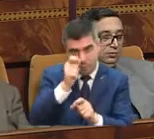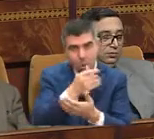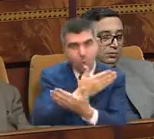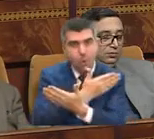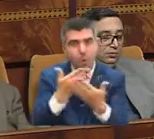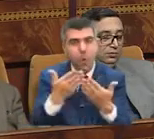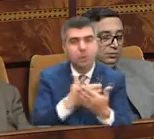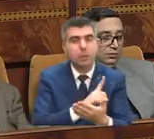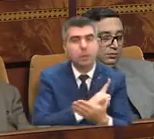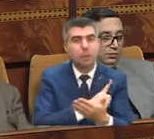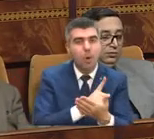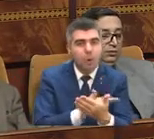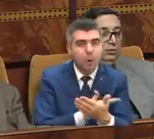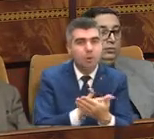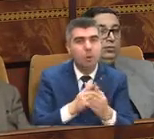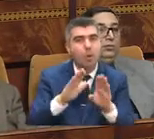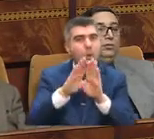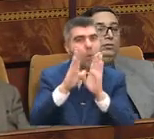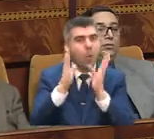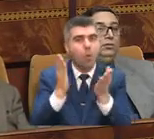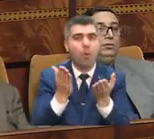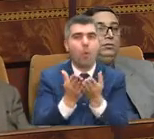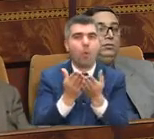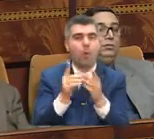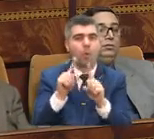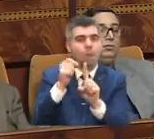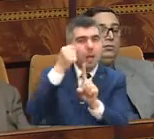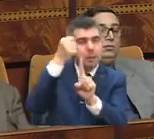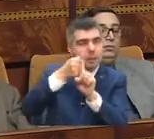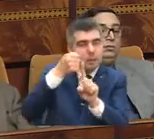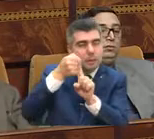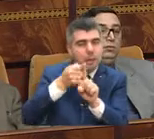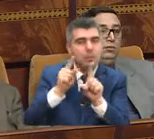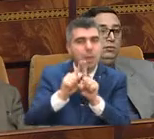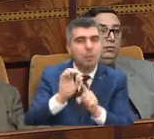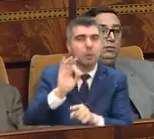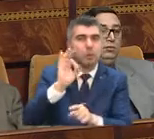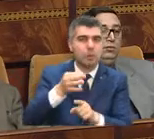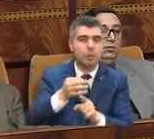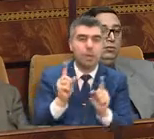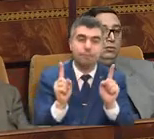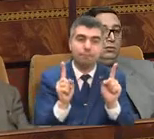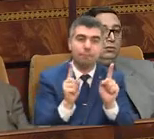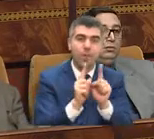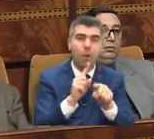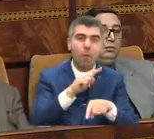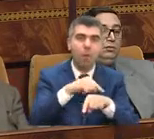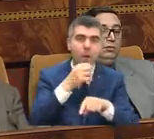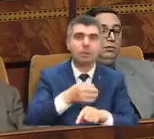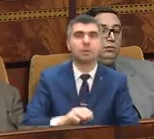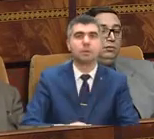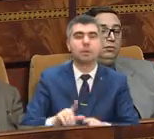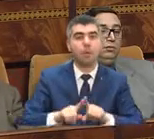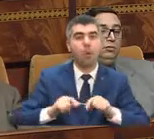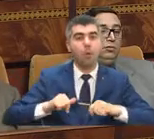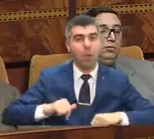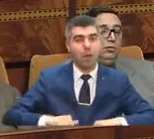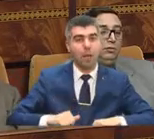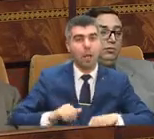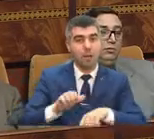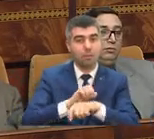بصفتها وباسمها كلها على المجهودات الجبارة التي قاموا بها في ظرف وجيز، ولكن هذه ماشي مسؤولية غير ديال الأمن